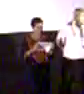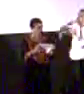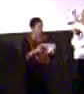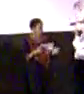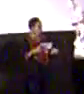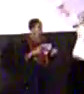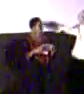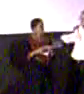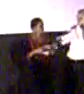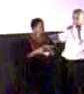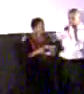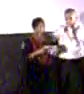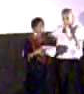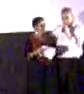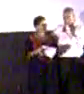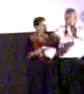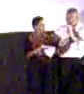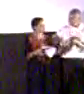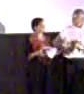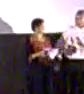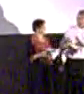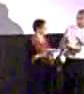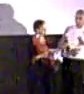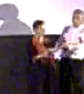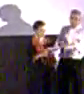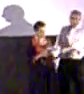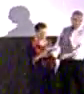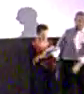will have a translation of the air, so I can rest.